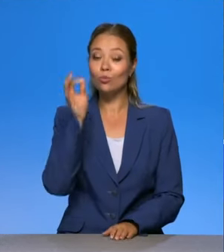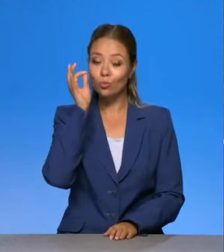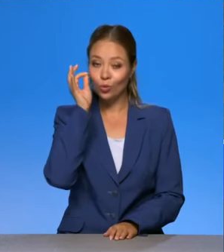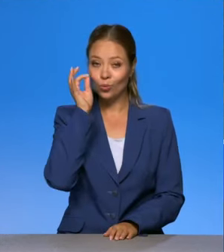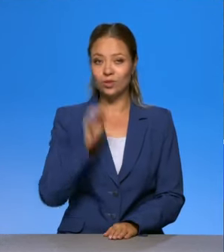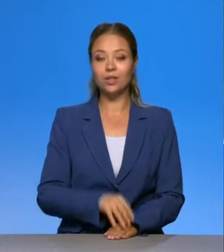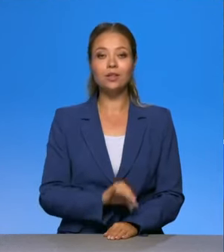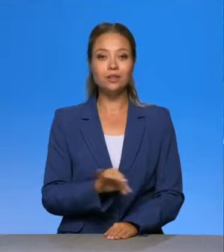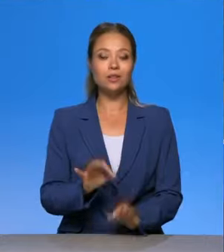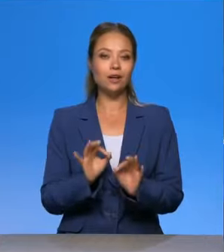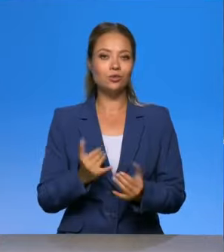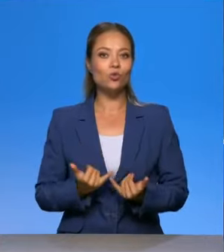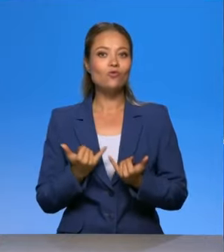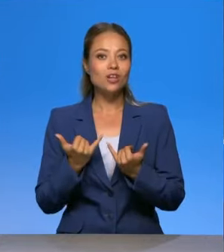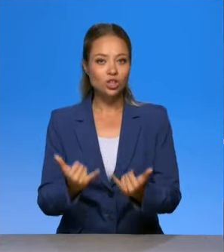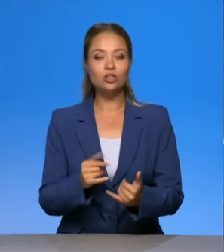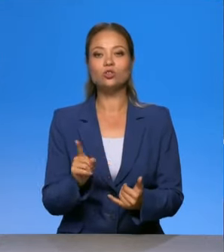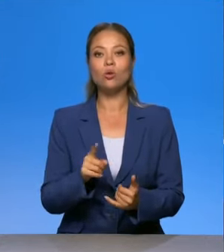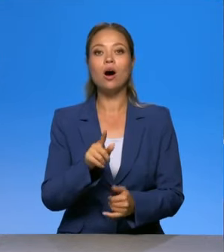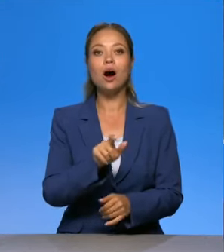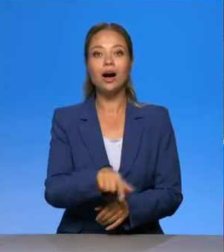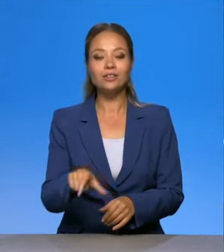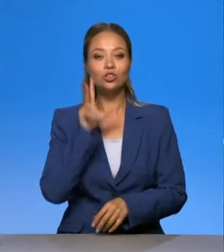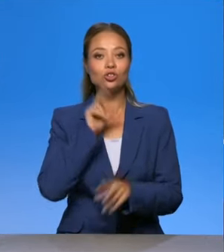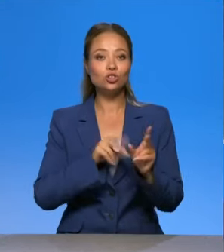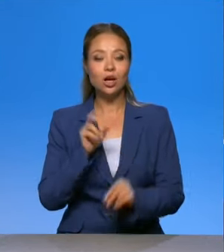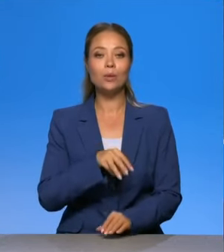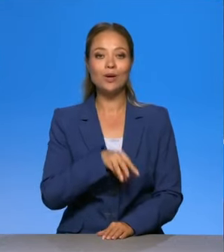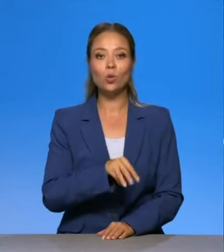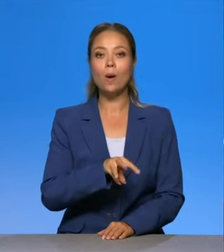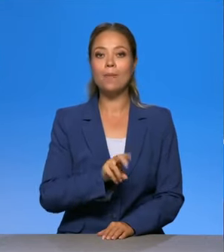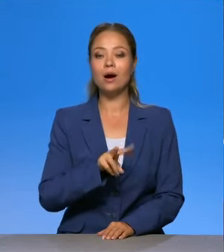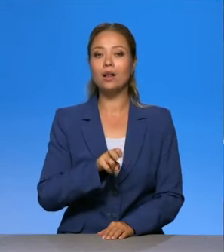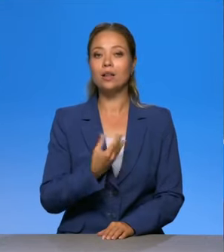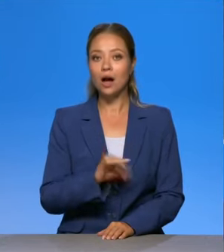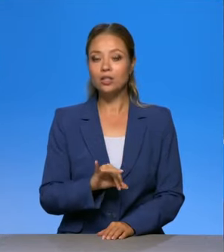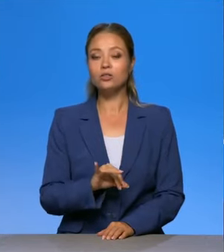большое уважение им, что они действительно считают Микуху Макуэй входящую в пятерку тех, кто вообще